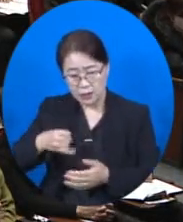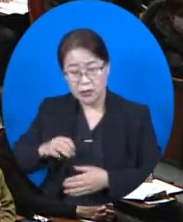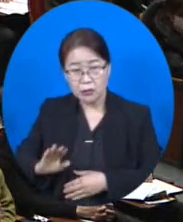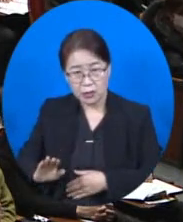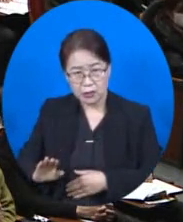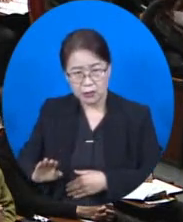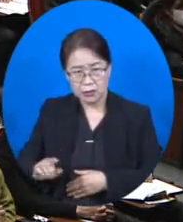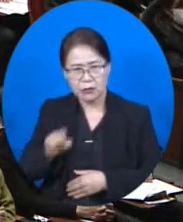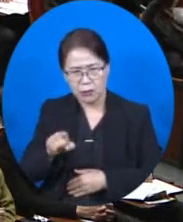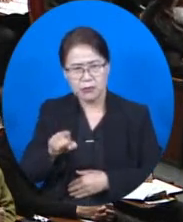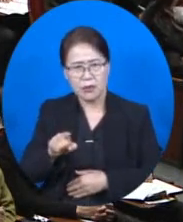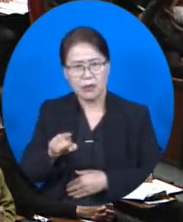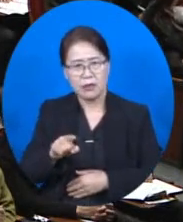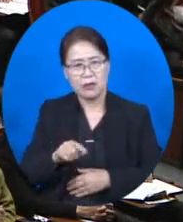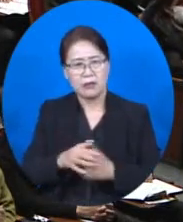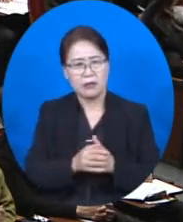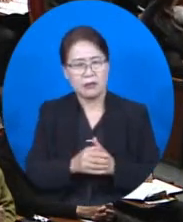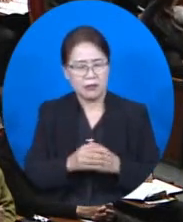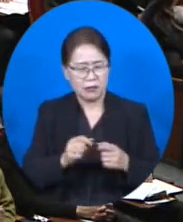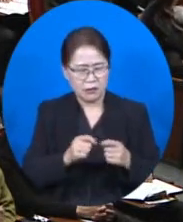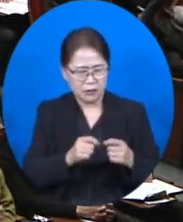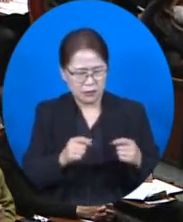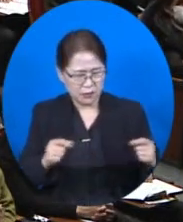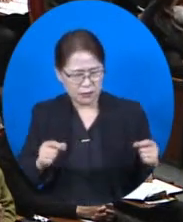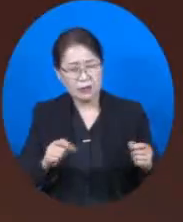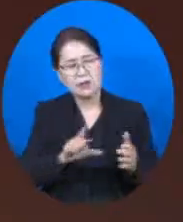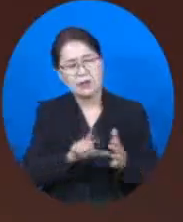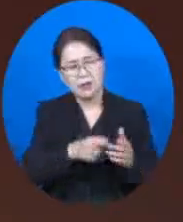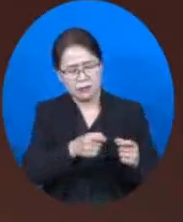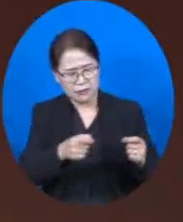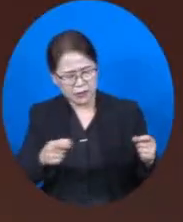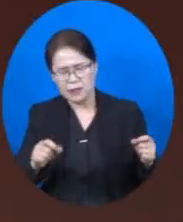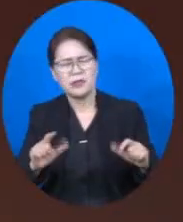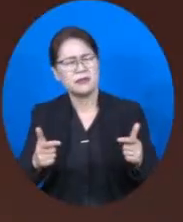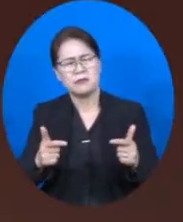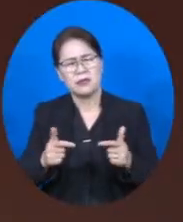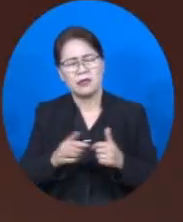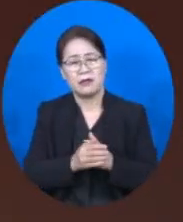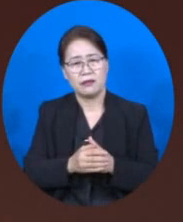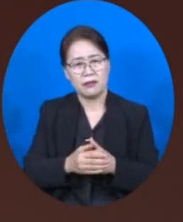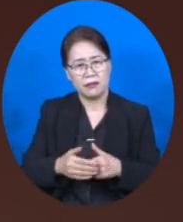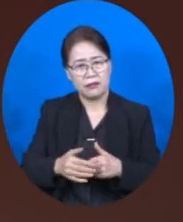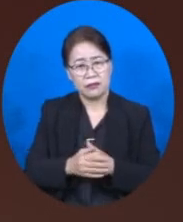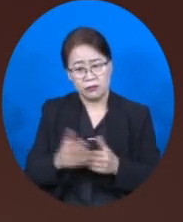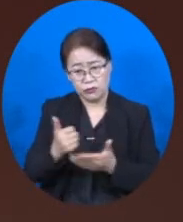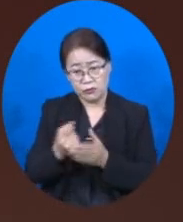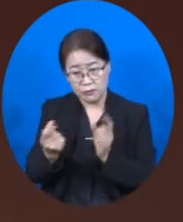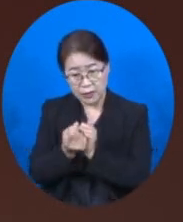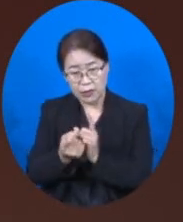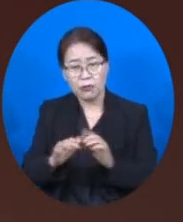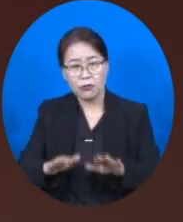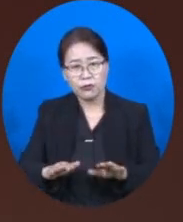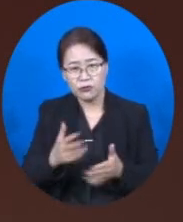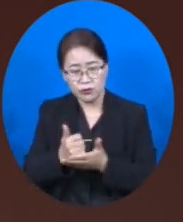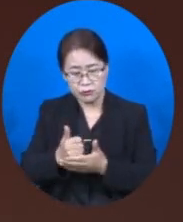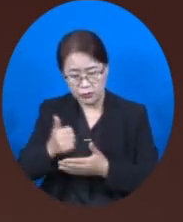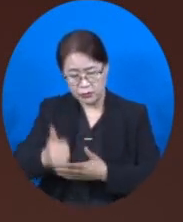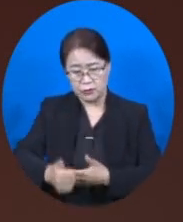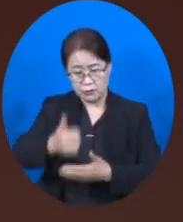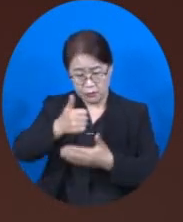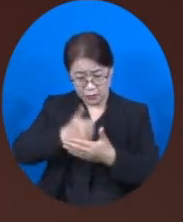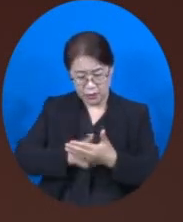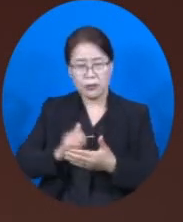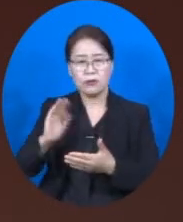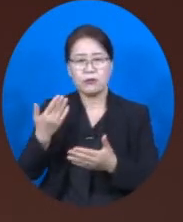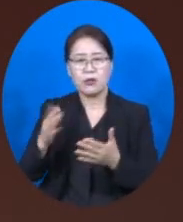것은 많은 시간을 요구하지 않습니다 여러분 주님을 만나고 오늘 주님을 영접하면